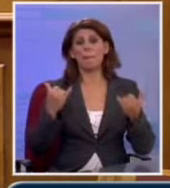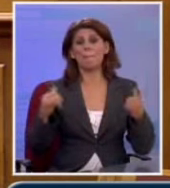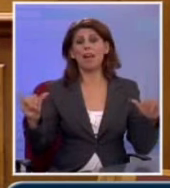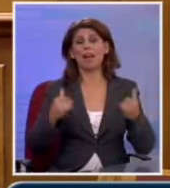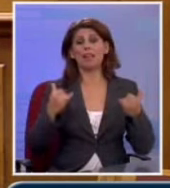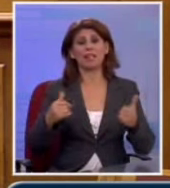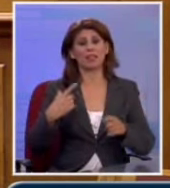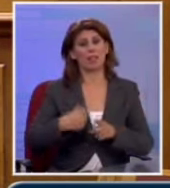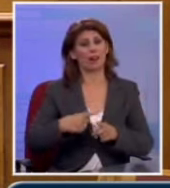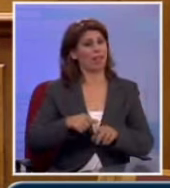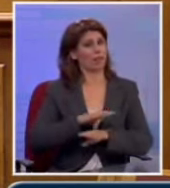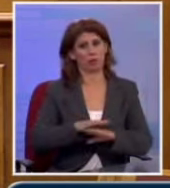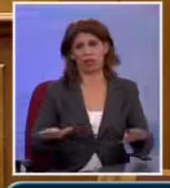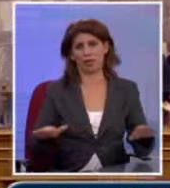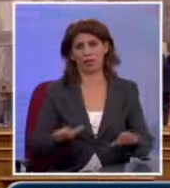που τελείωσε.